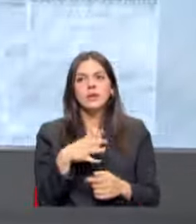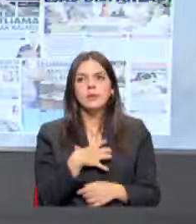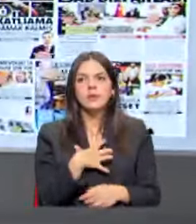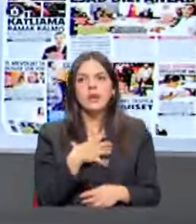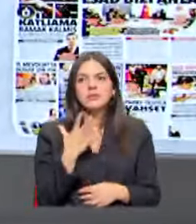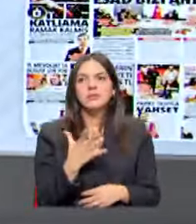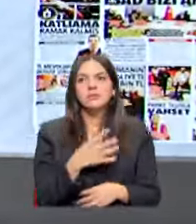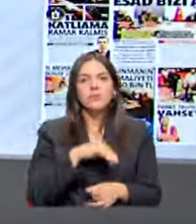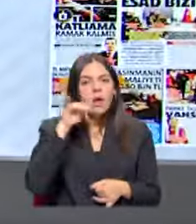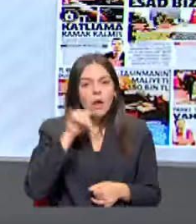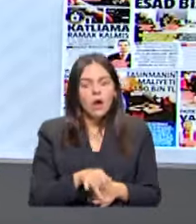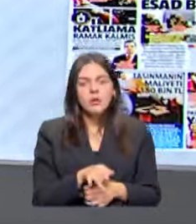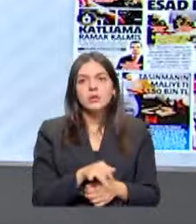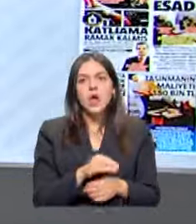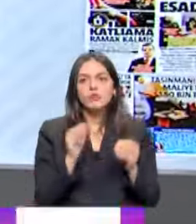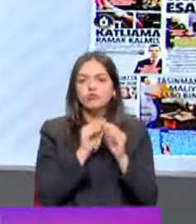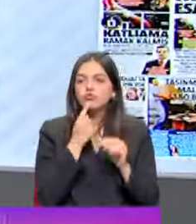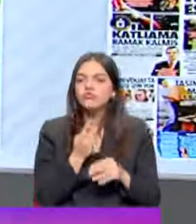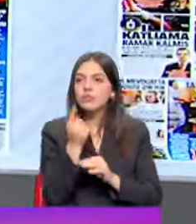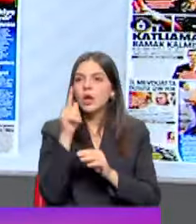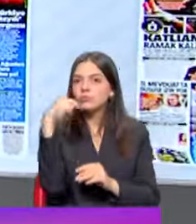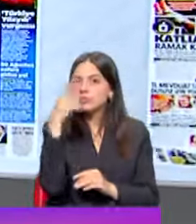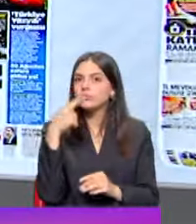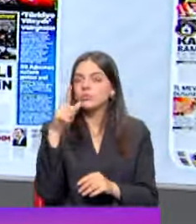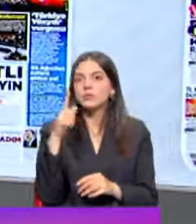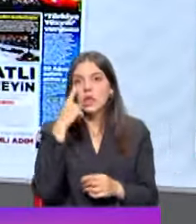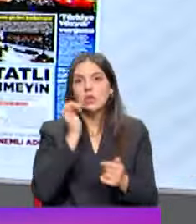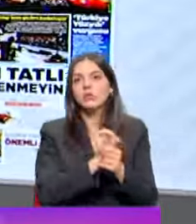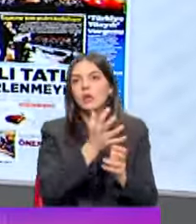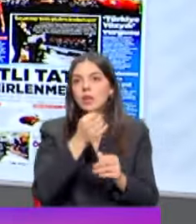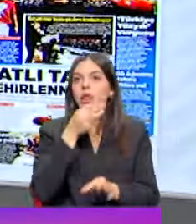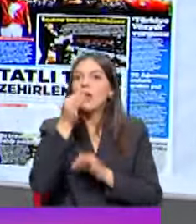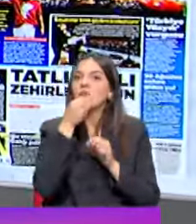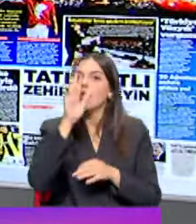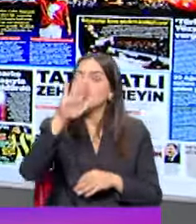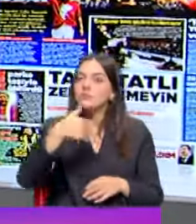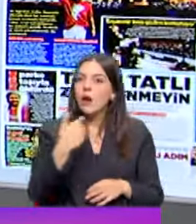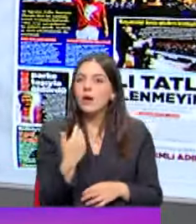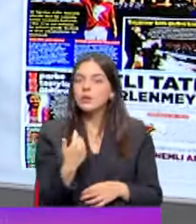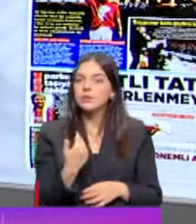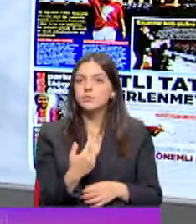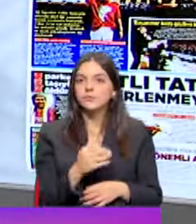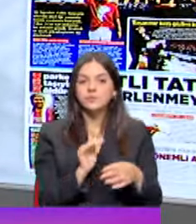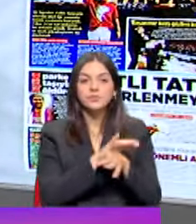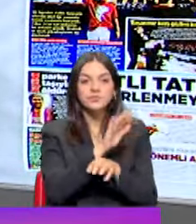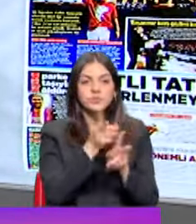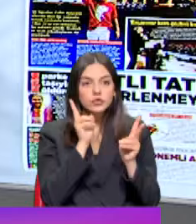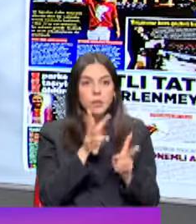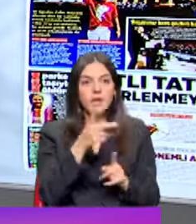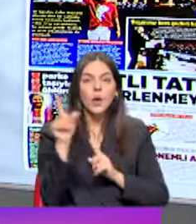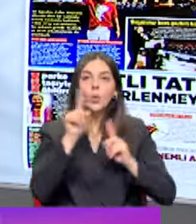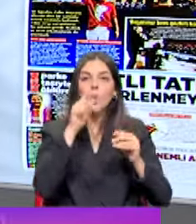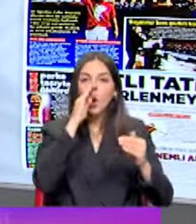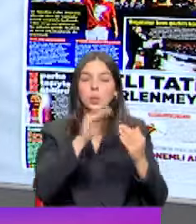kendisi hakkında suç duyurusunda bulunulduğu için gözaltına alındı, ifadeye çağrıldı. Hayatın normal akışına ve hukuka